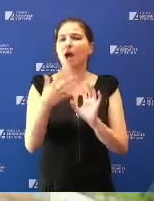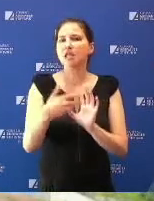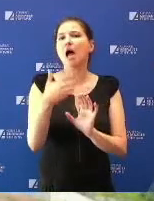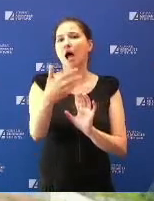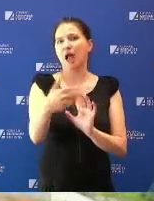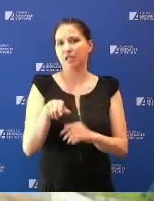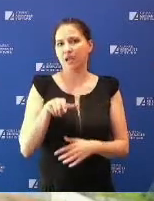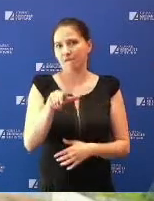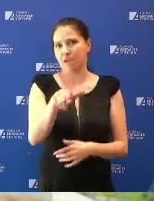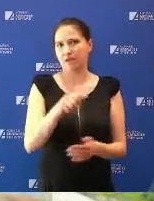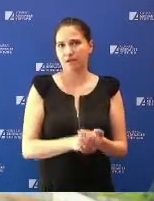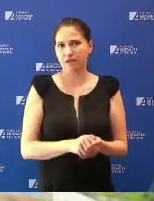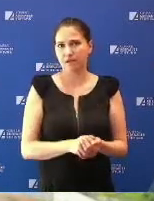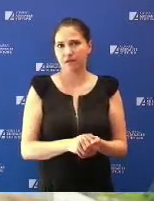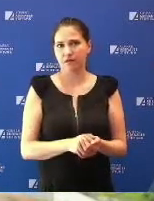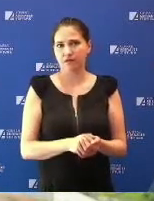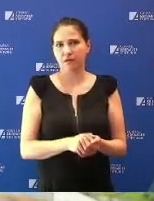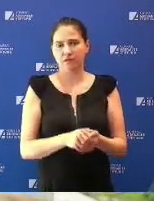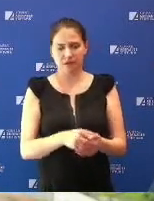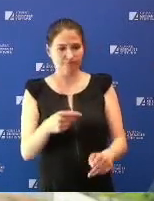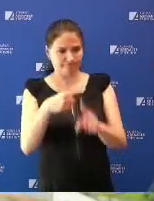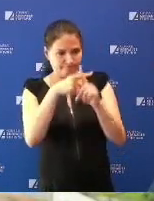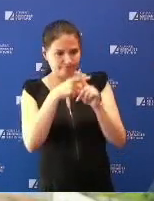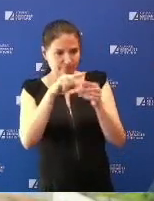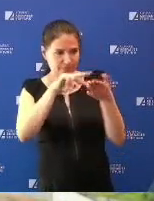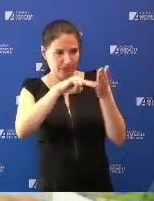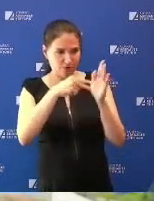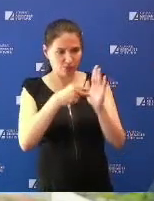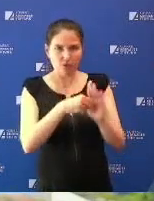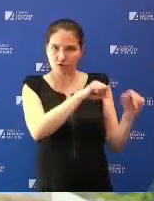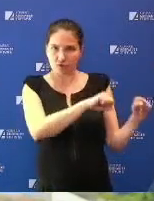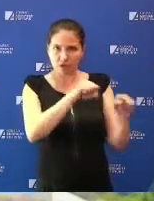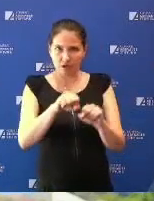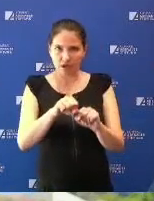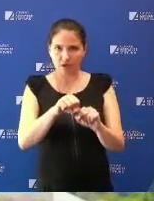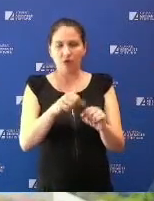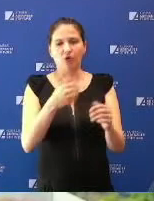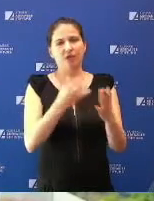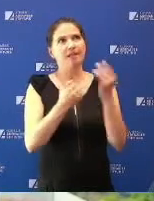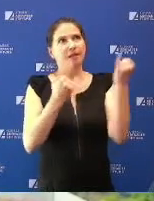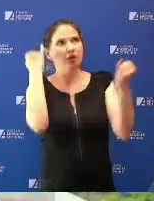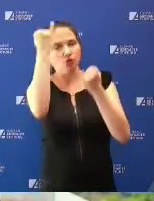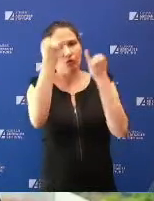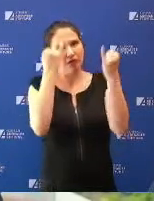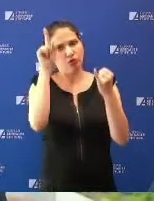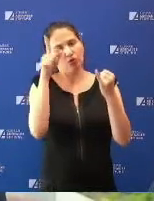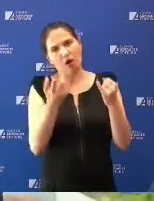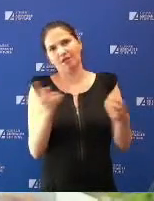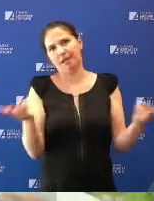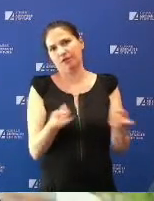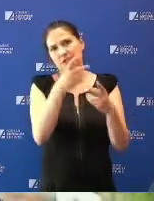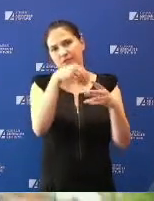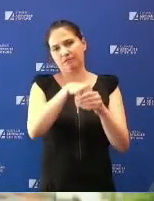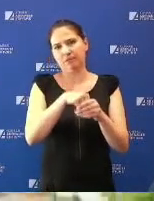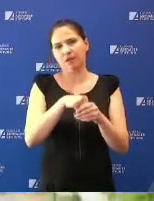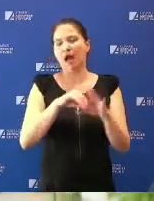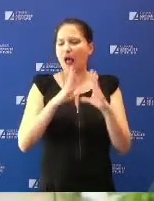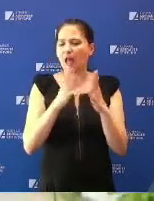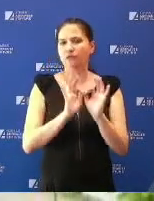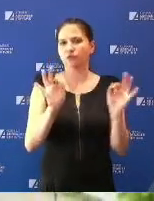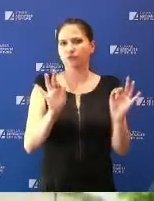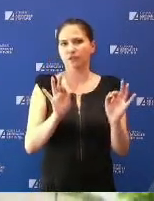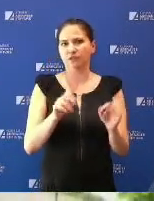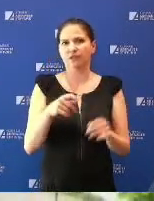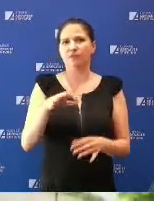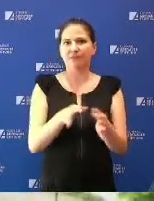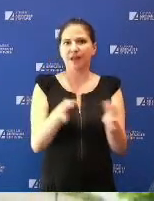Weg, ein Weg, der auf Technologien setzt und damit eben auf Innovationen. Ich wünsche alles Gute zum Tag der Konrad-Adenauer-Stiftung.